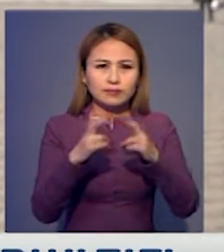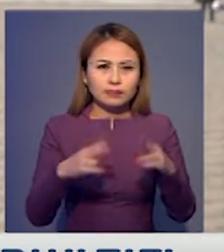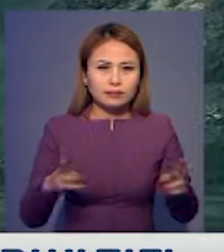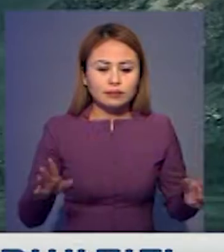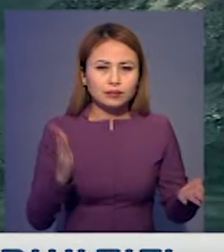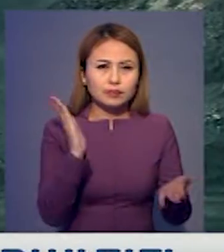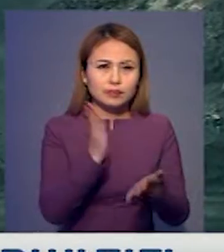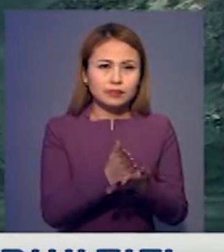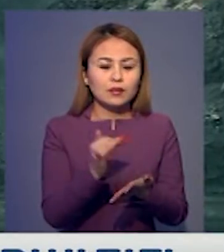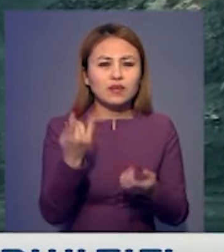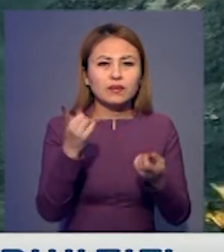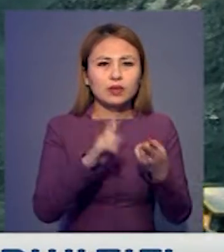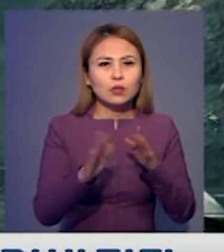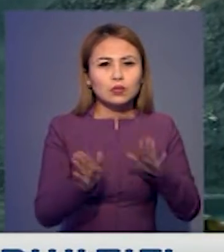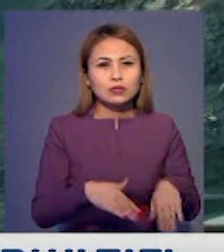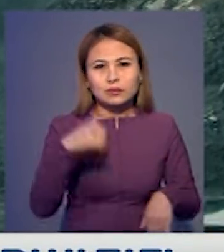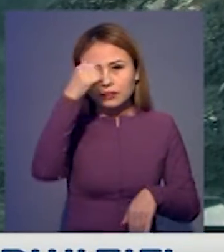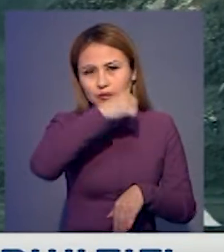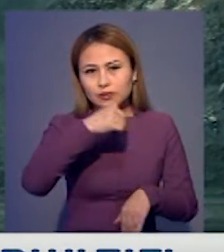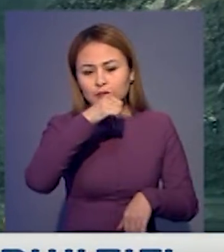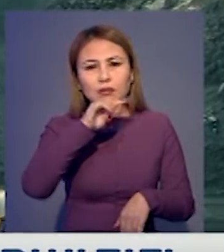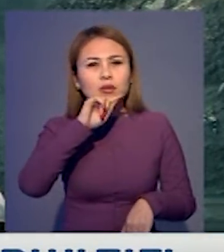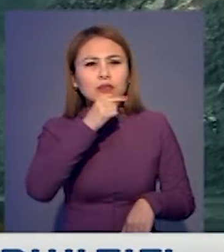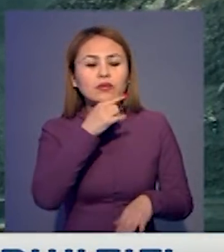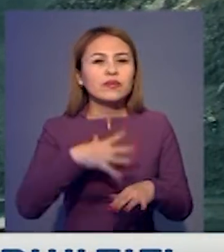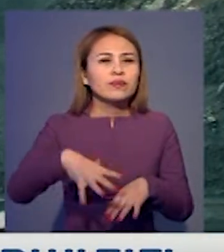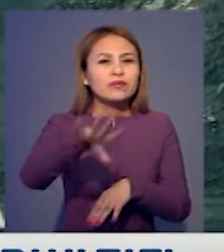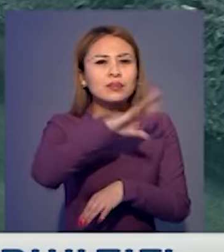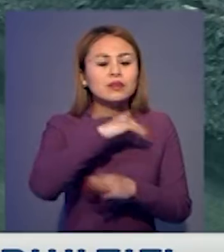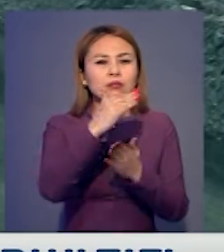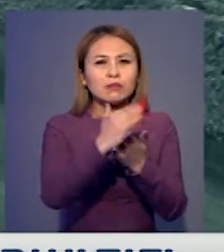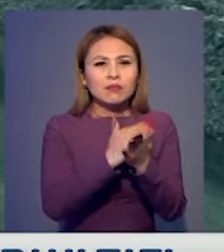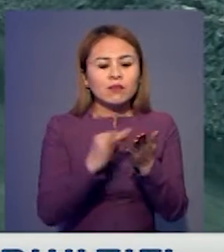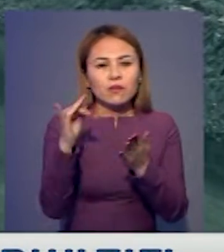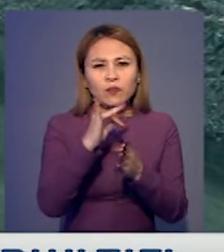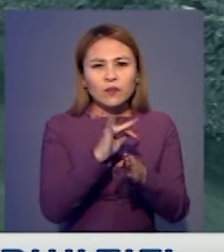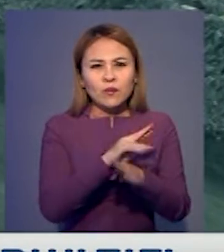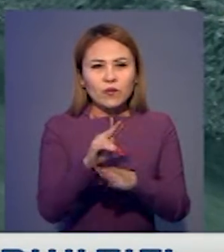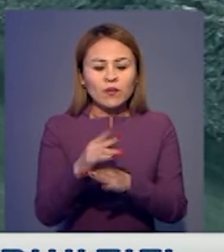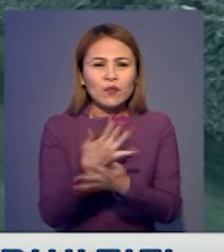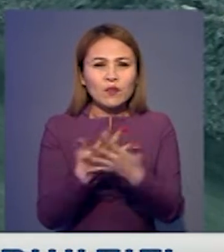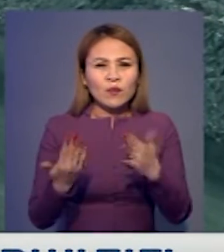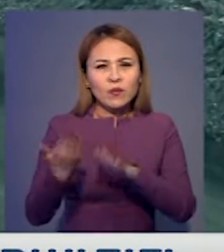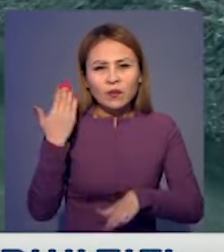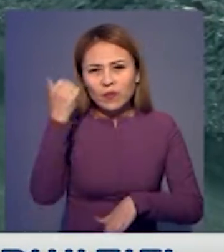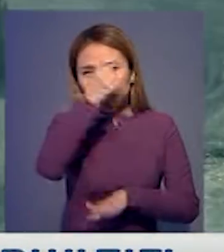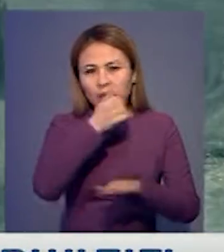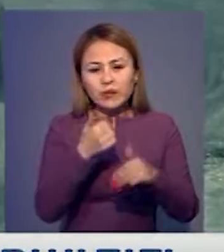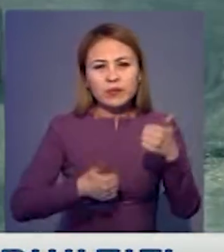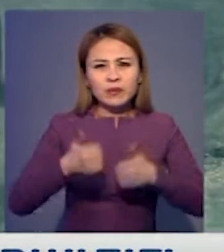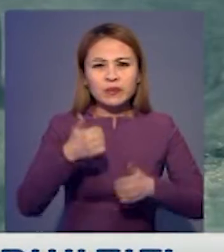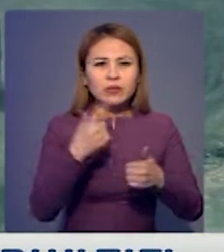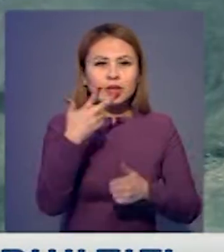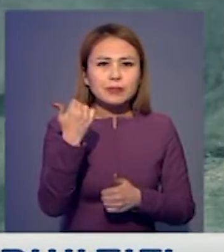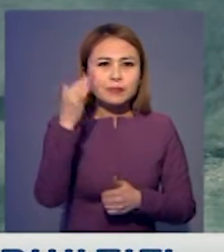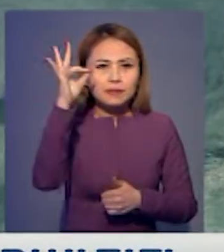бағытталатын болады. Өткен жылы Жарма ауданында экономиканың барлық саласында өнім өндіру көлемі алдыңғы жылмен салыстырғанда